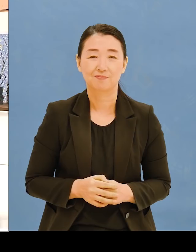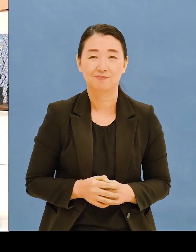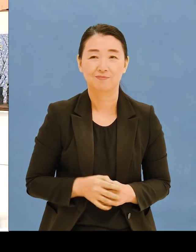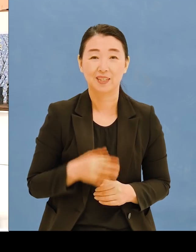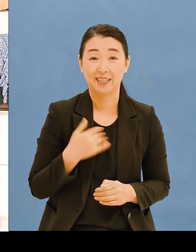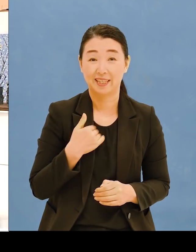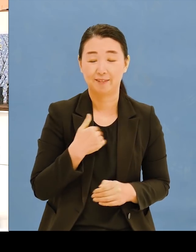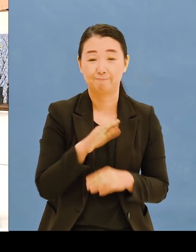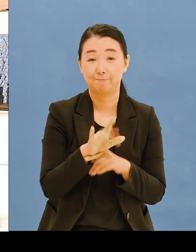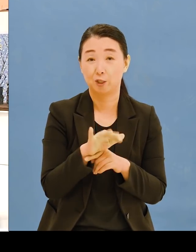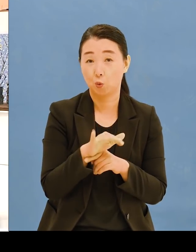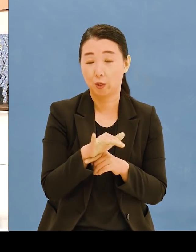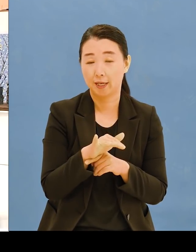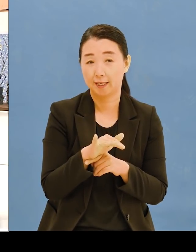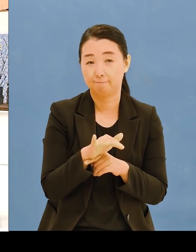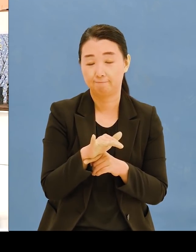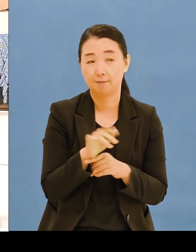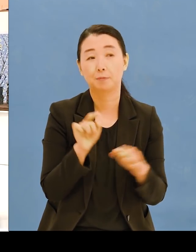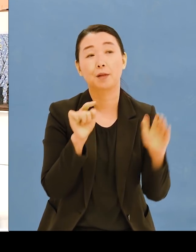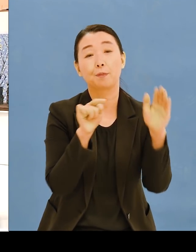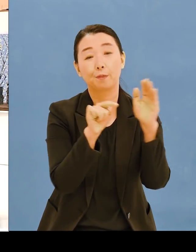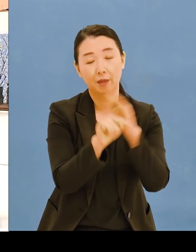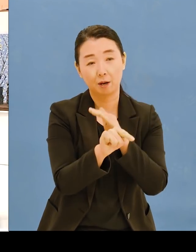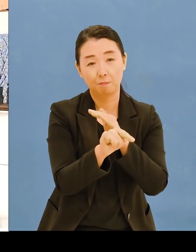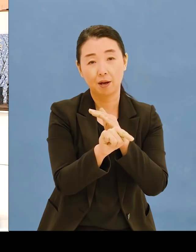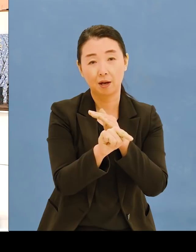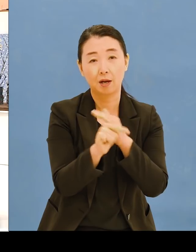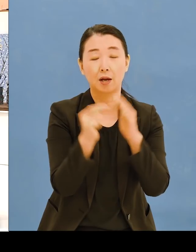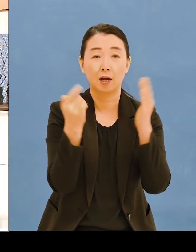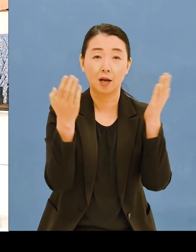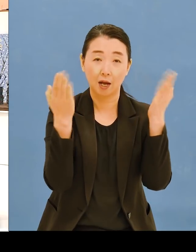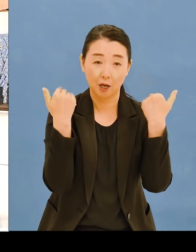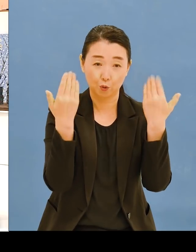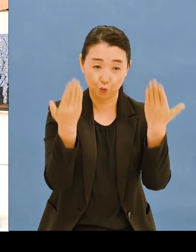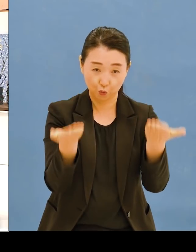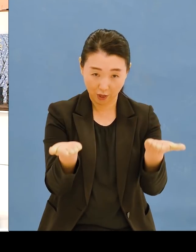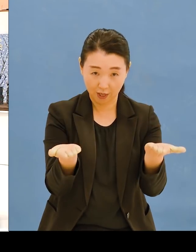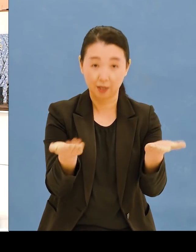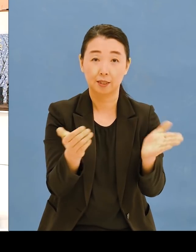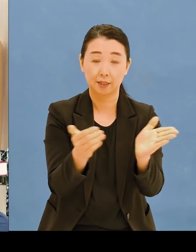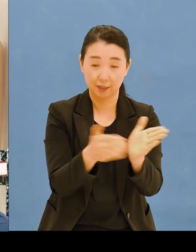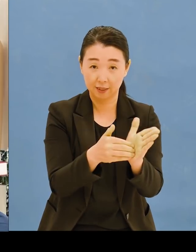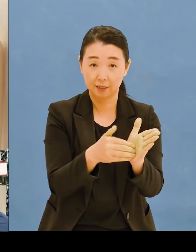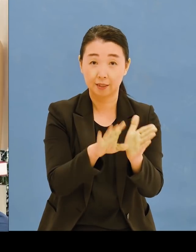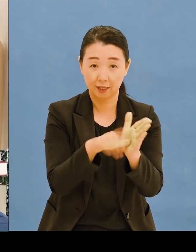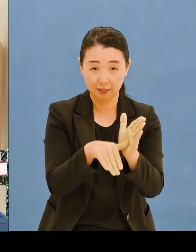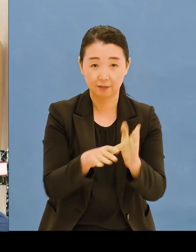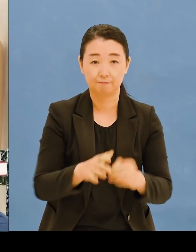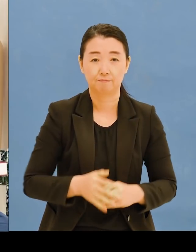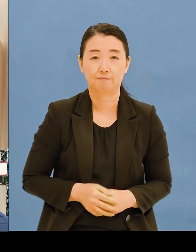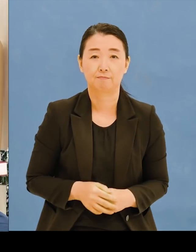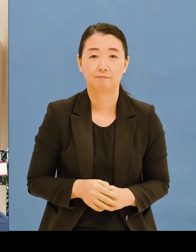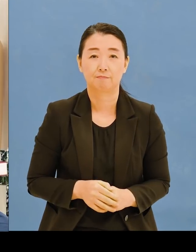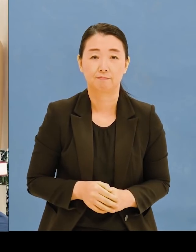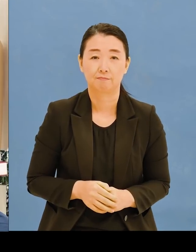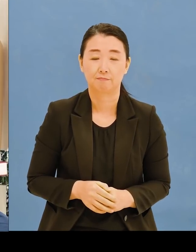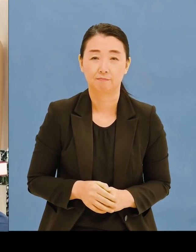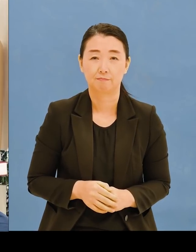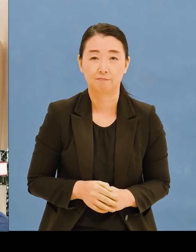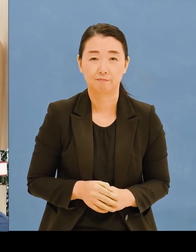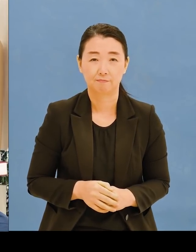이제 시골에 잠깐 내려가서 네. 휴학을 하고 잠깐 그